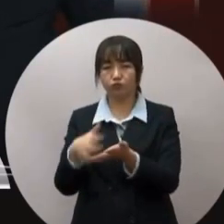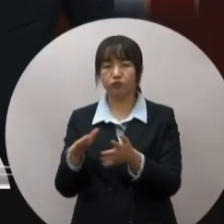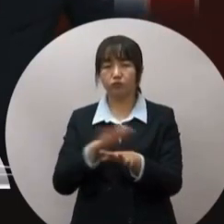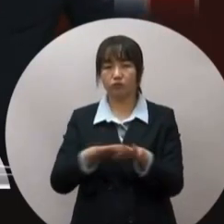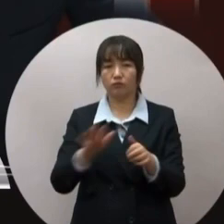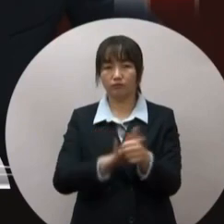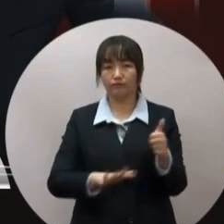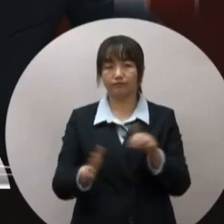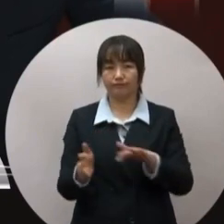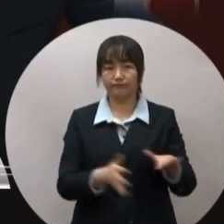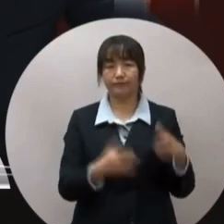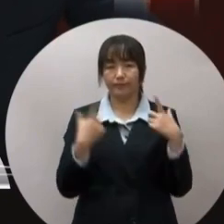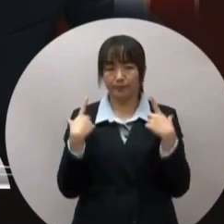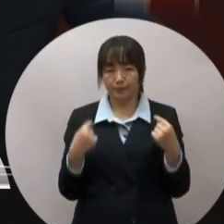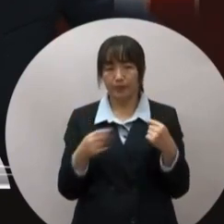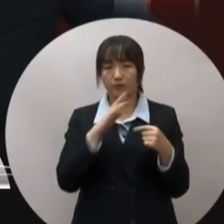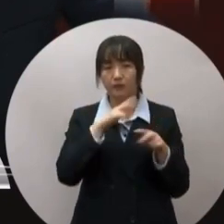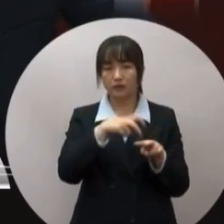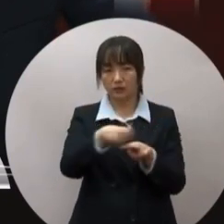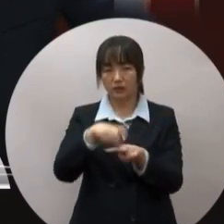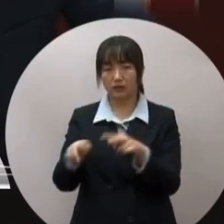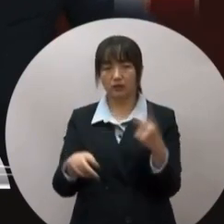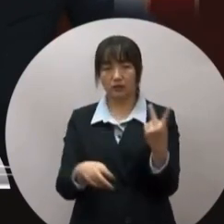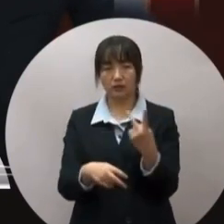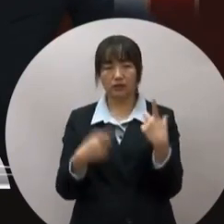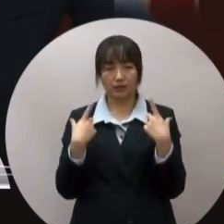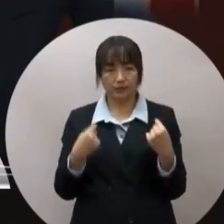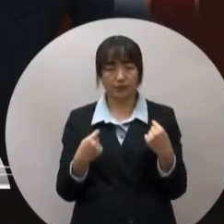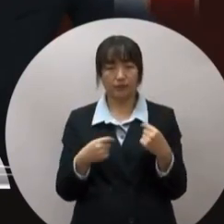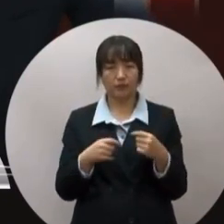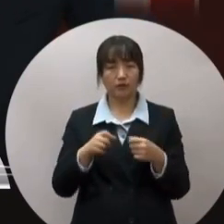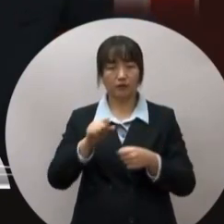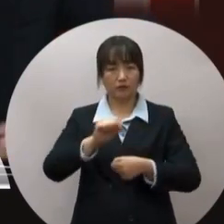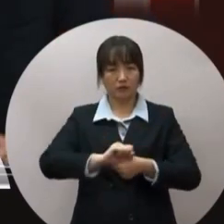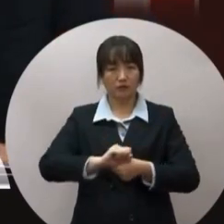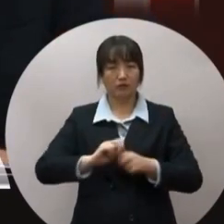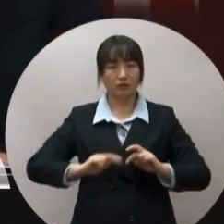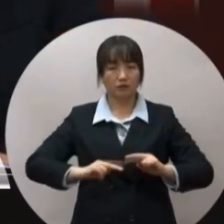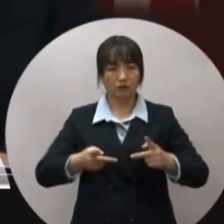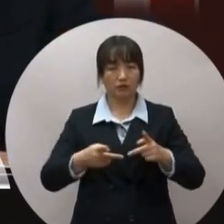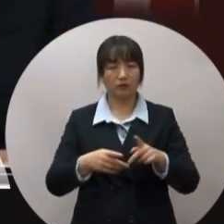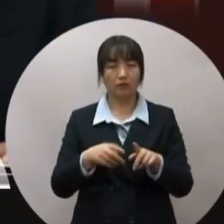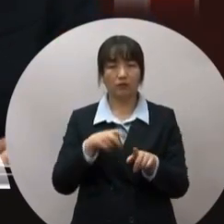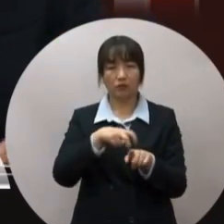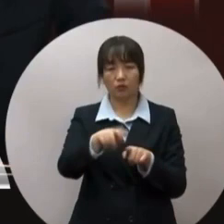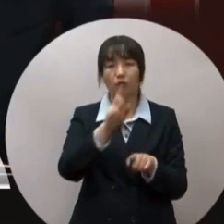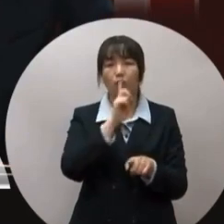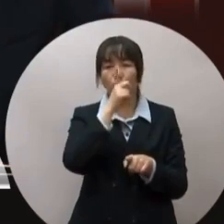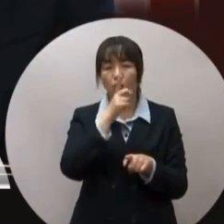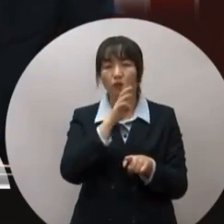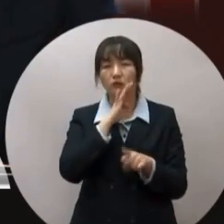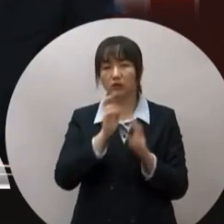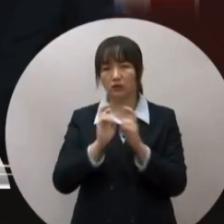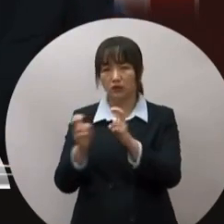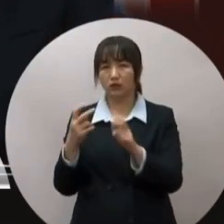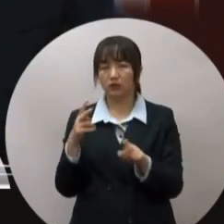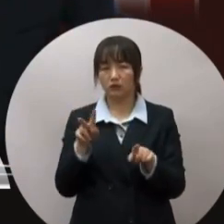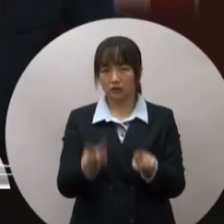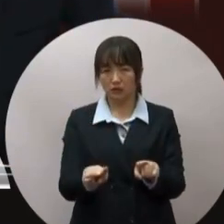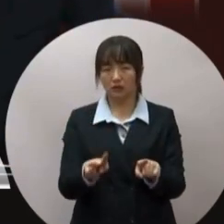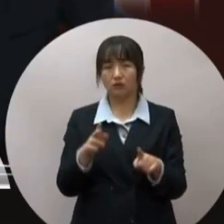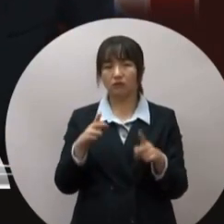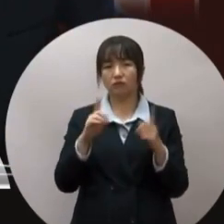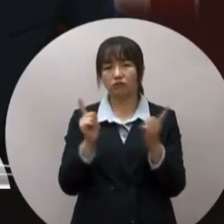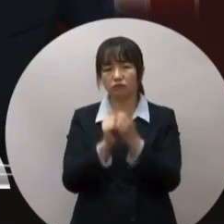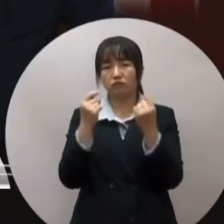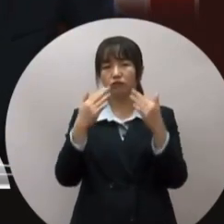那第二個就是說原來的兩軌的台鐵把它變成什麼變成這個一軌的台鐵兩軌的捷運那還是要拆